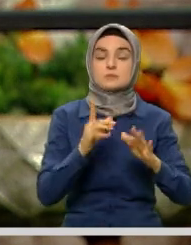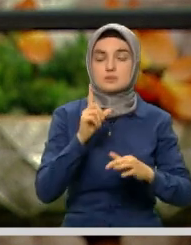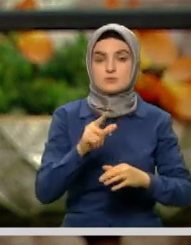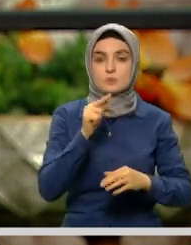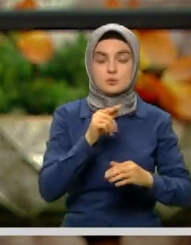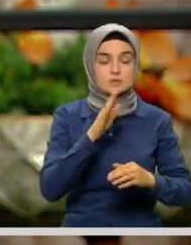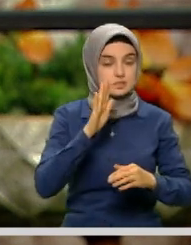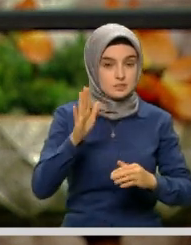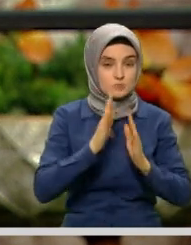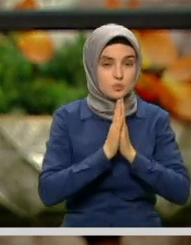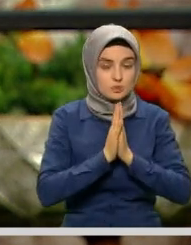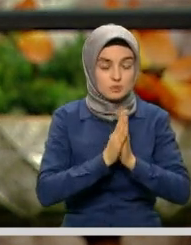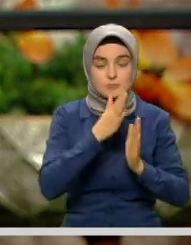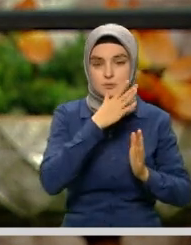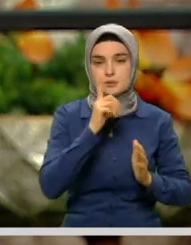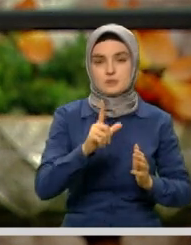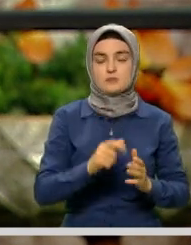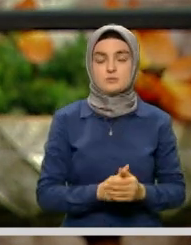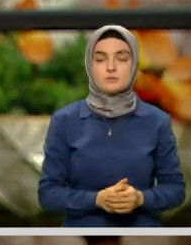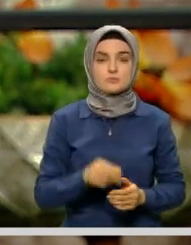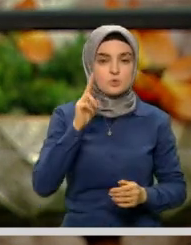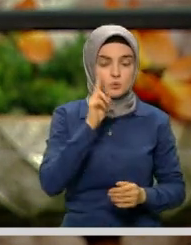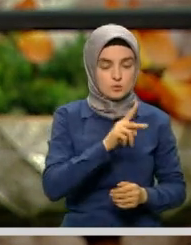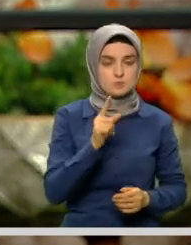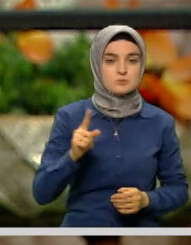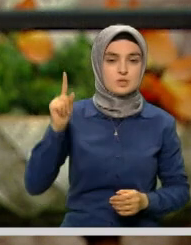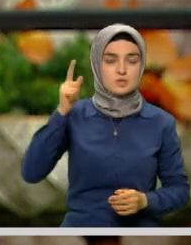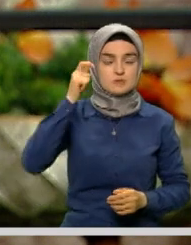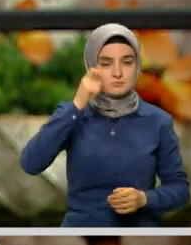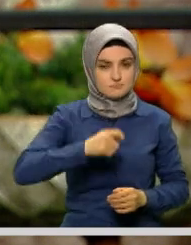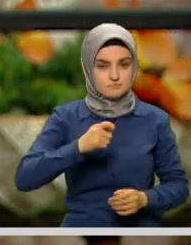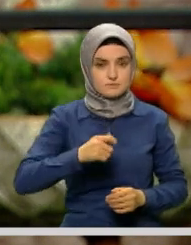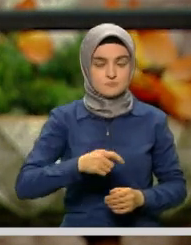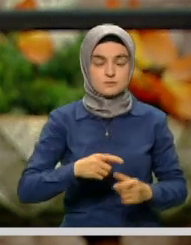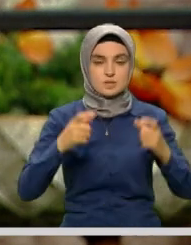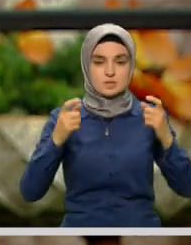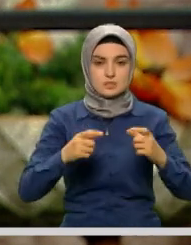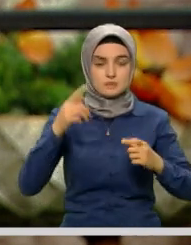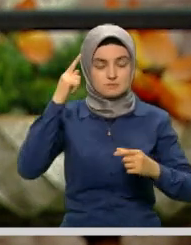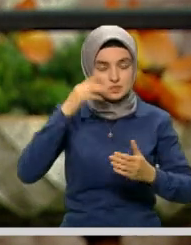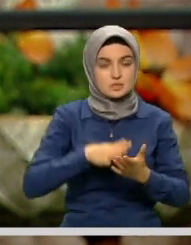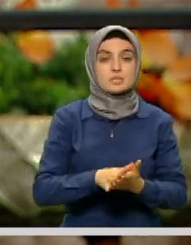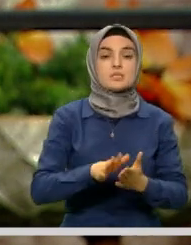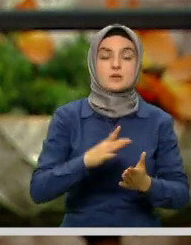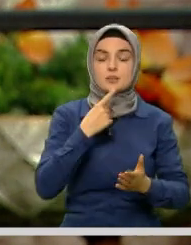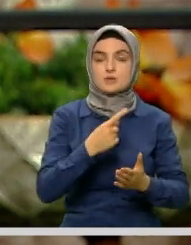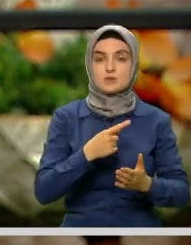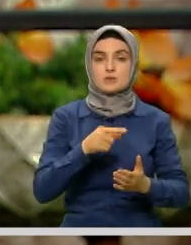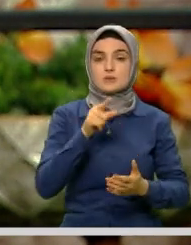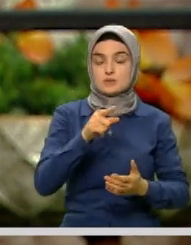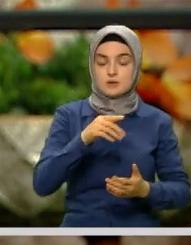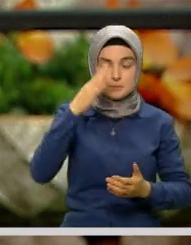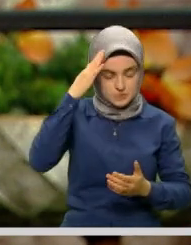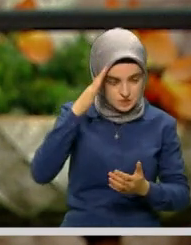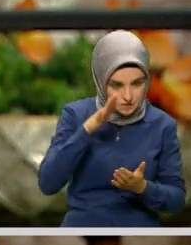özür dilemeyi bilmek lazım. Göreceğiz ki hani bir söz vardır. Allah gerçekten yerdeki başı çiğnetmez. Yani sen başını yere koyduktan